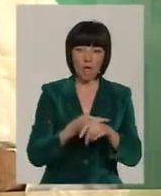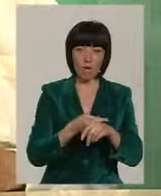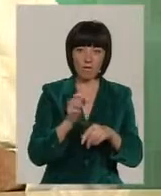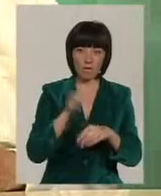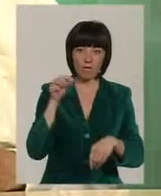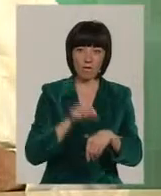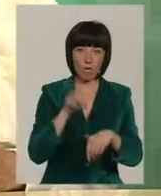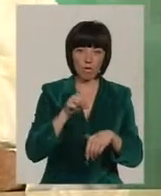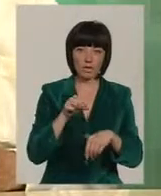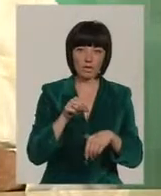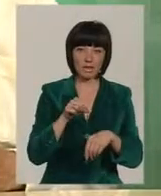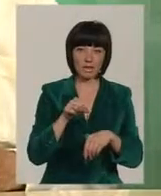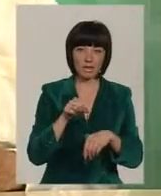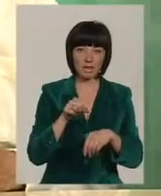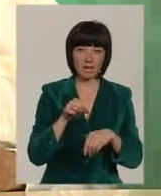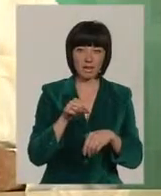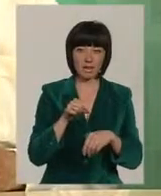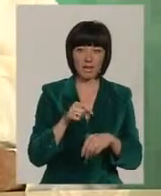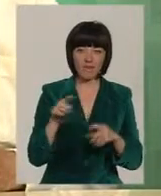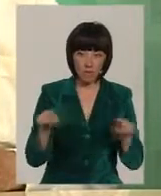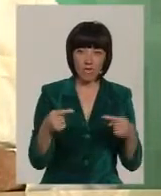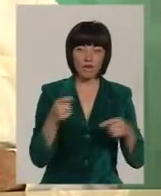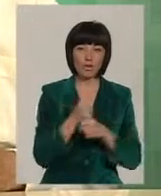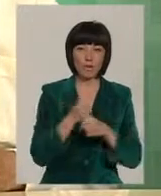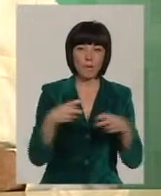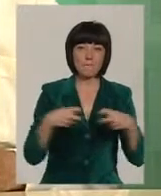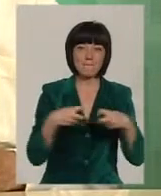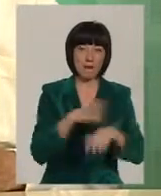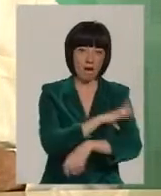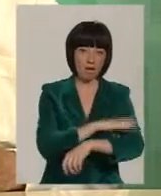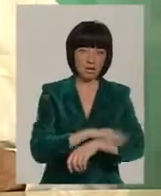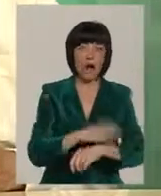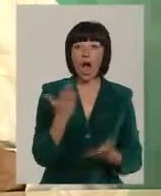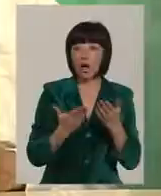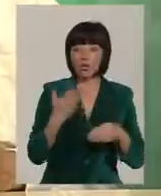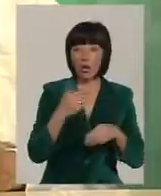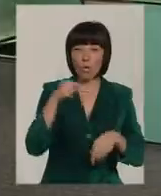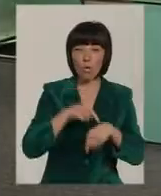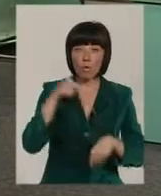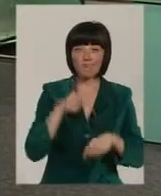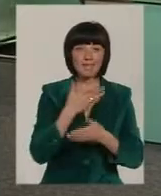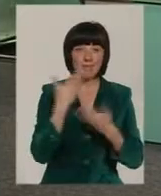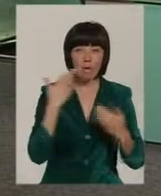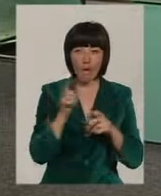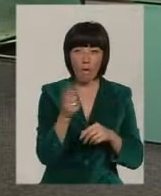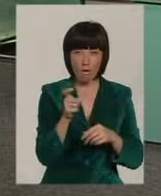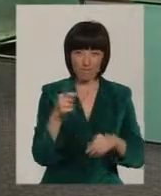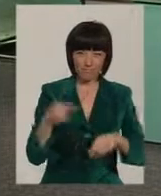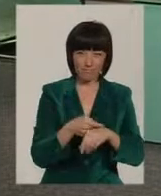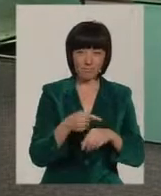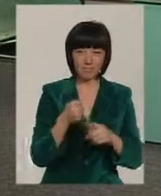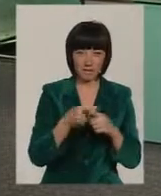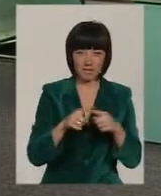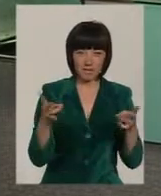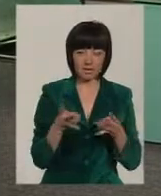можна вколоти в ногу і відновити роботу м'язів. А якщо тієї булавки немає, тоне, що вона може зробити? Є ще один